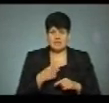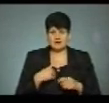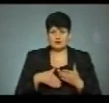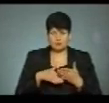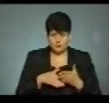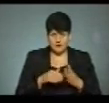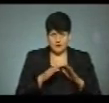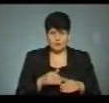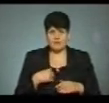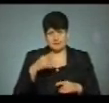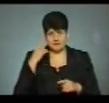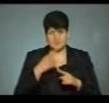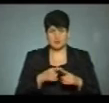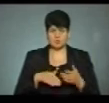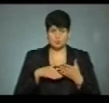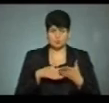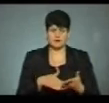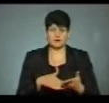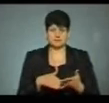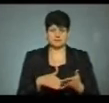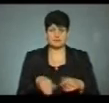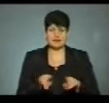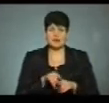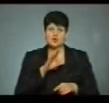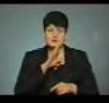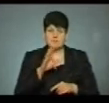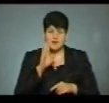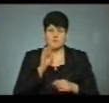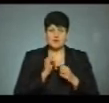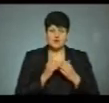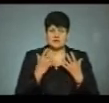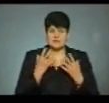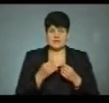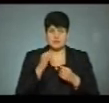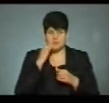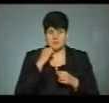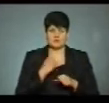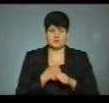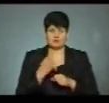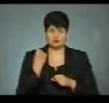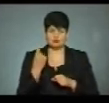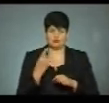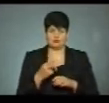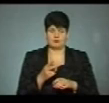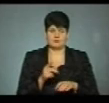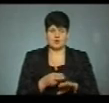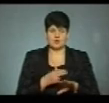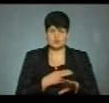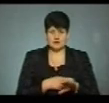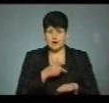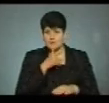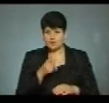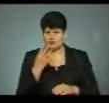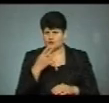я, мене брат допомагає. Також мама. Кожен день бабця зв'язує одну пару носків. Протягом 4